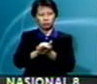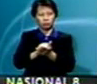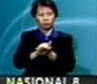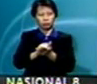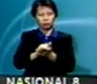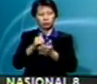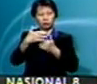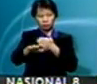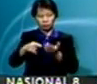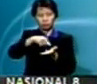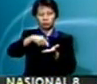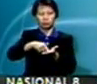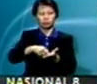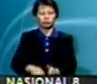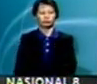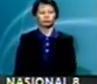selepas ini.